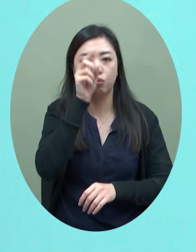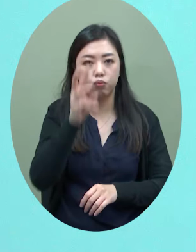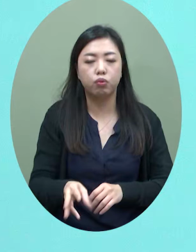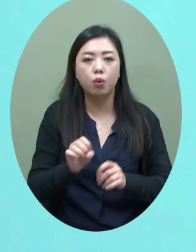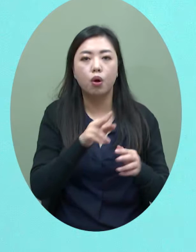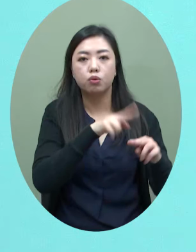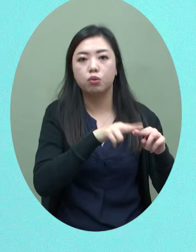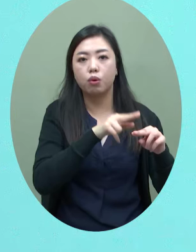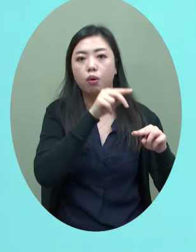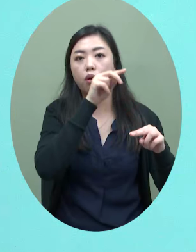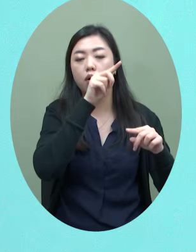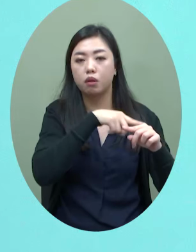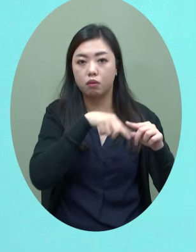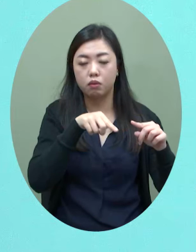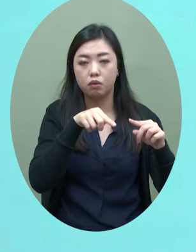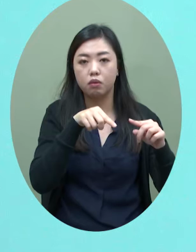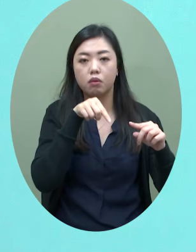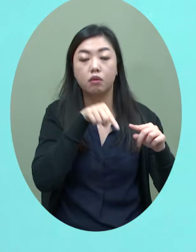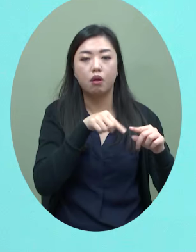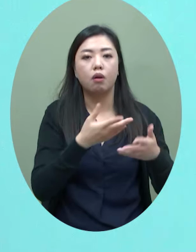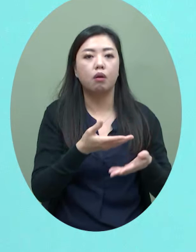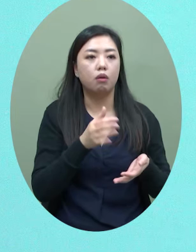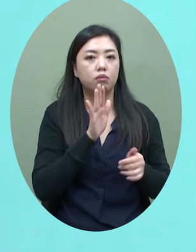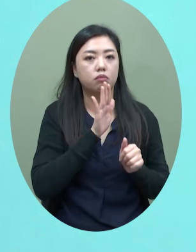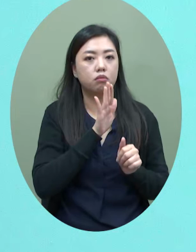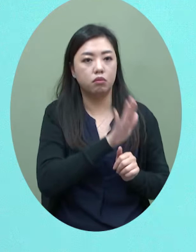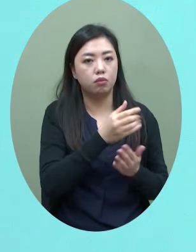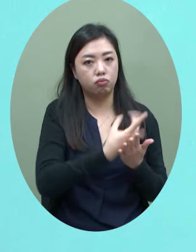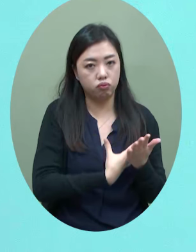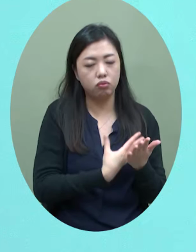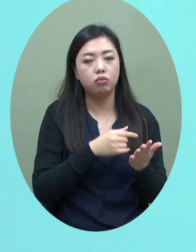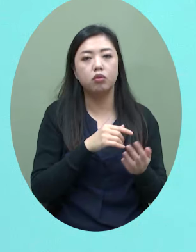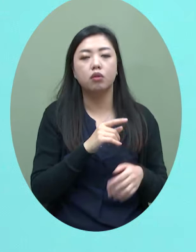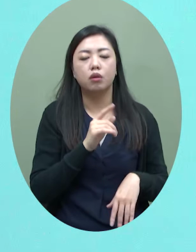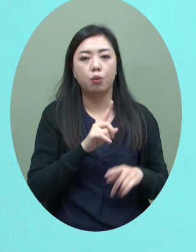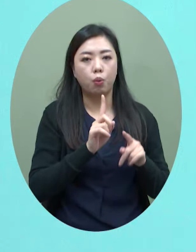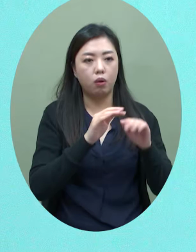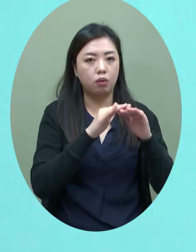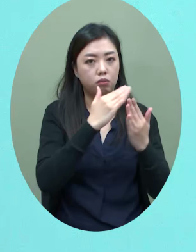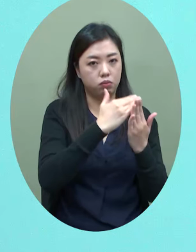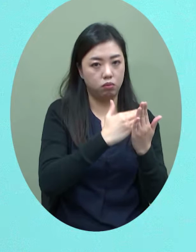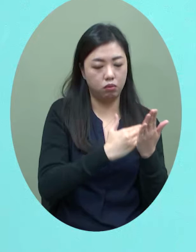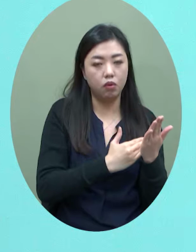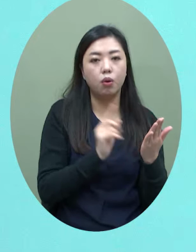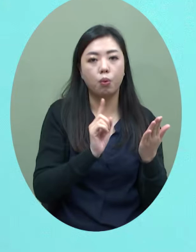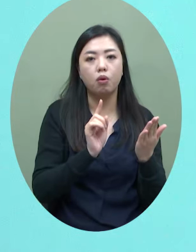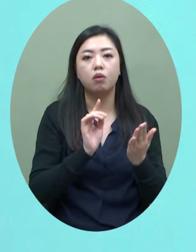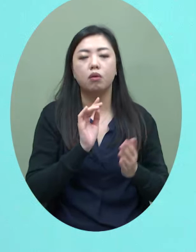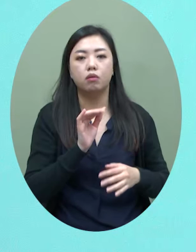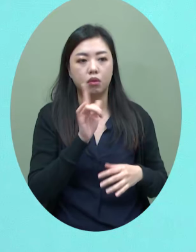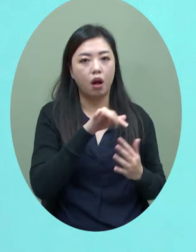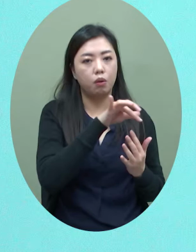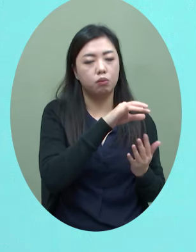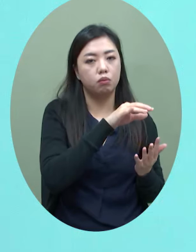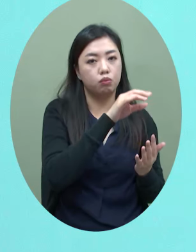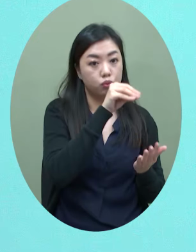咗嘅決定嗰個嘅基本嘅原則，同埋嗰個框架以及一啲嘅主要嘅要素咧嚟到